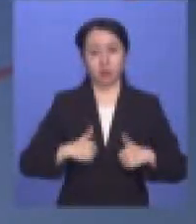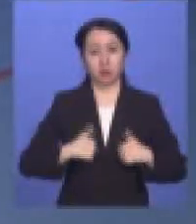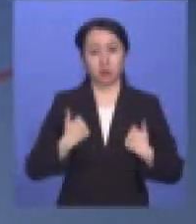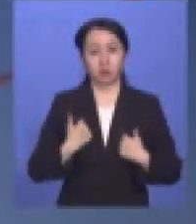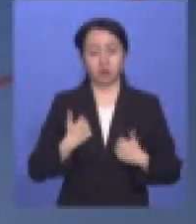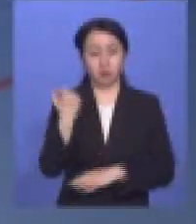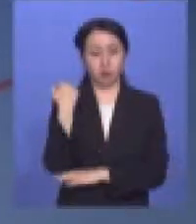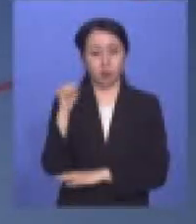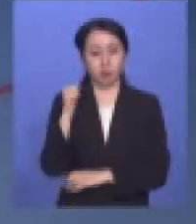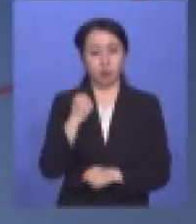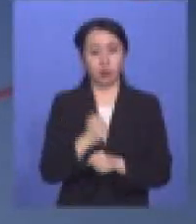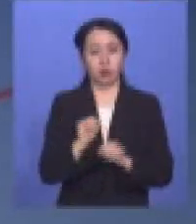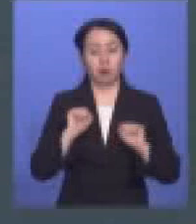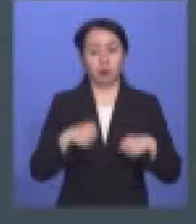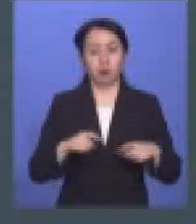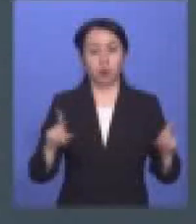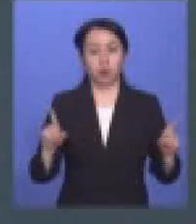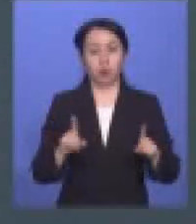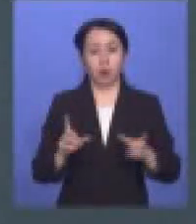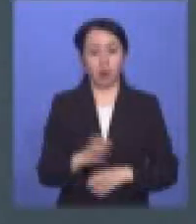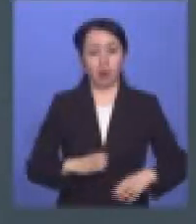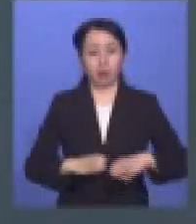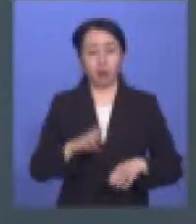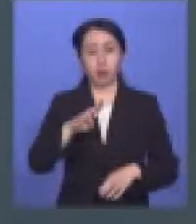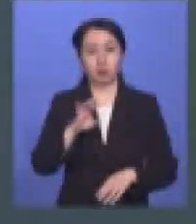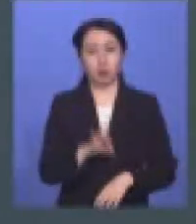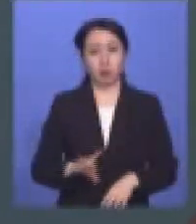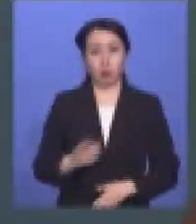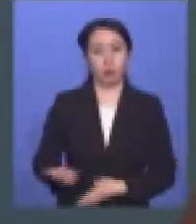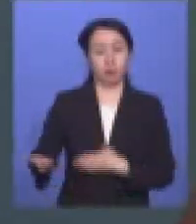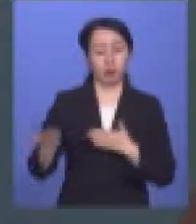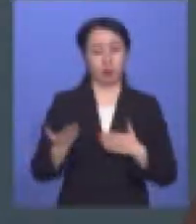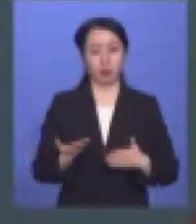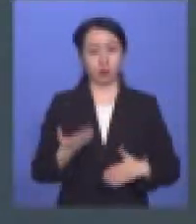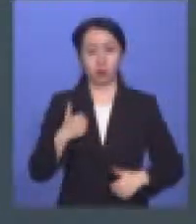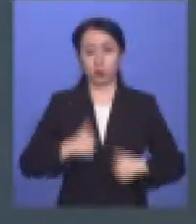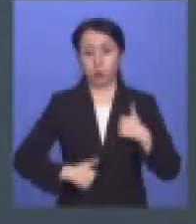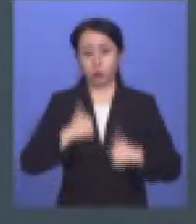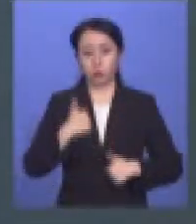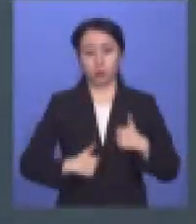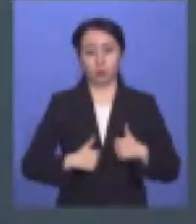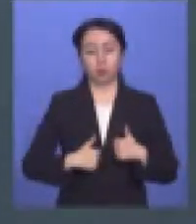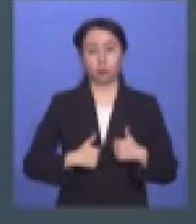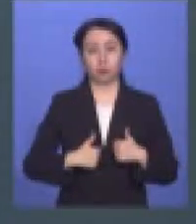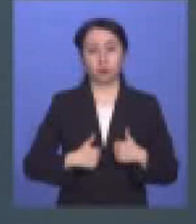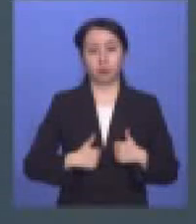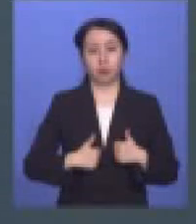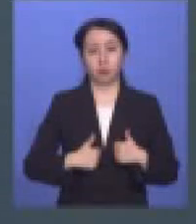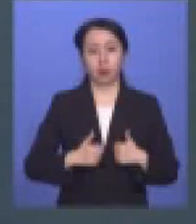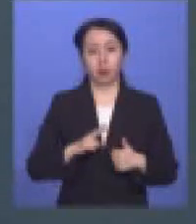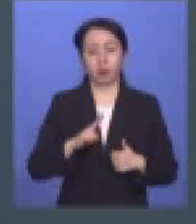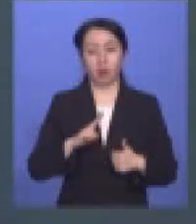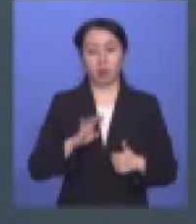побеждать и делать все возможное для того, чтобы выиграть. Мы, команда Тимирязевского района, приехали на турнир Даулету Каиржановичу в